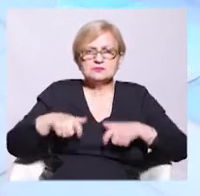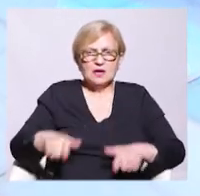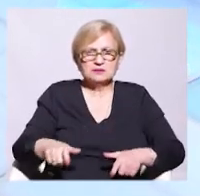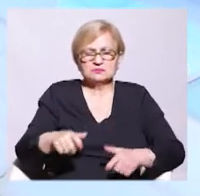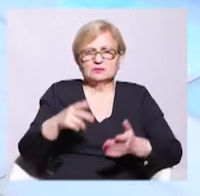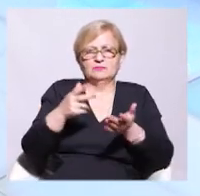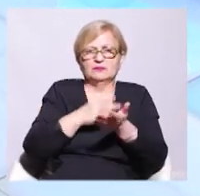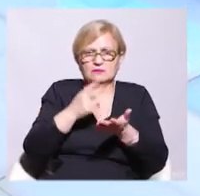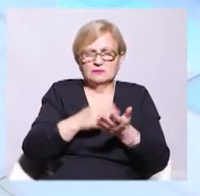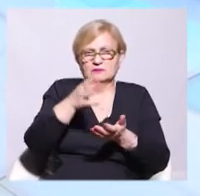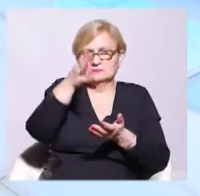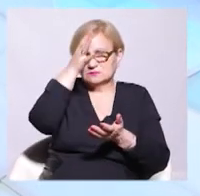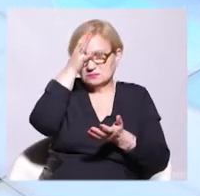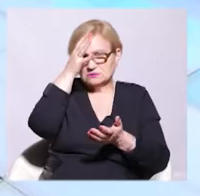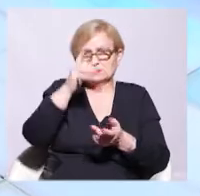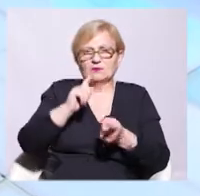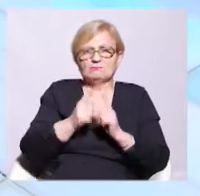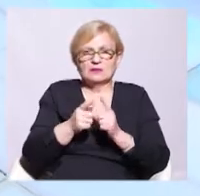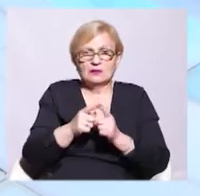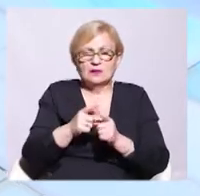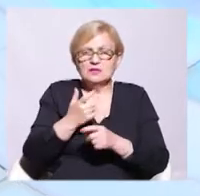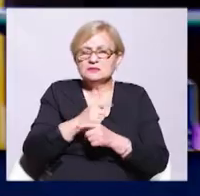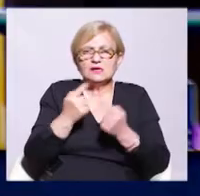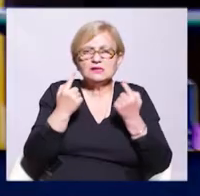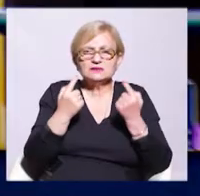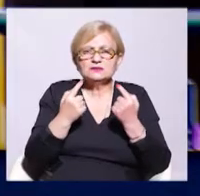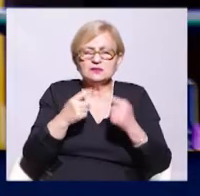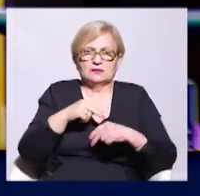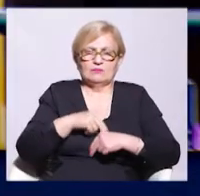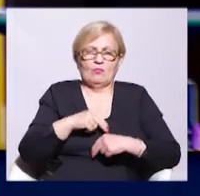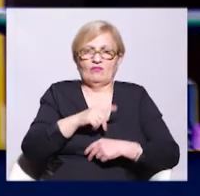მწიგნობრები, განმანათლებლები, მთარგმნელები, დიდი მოღვაწეები.